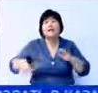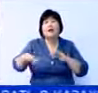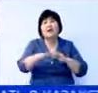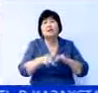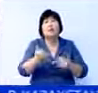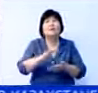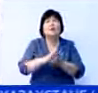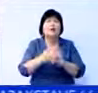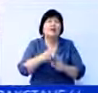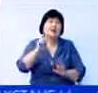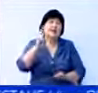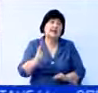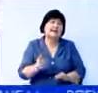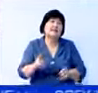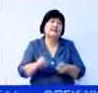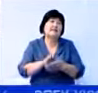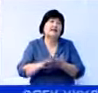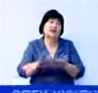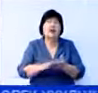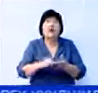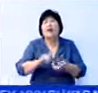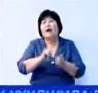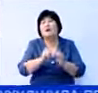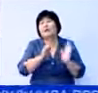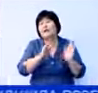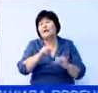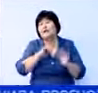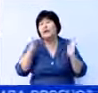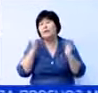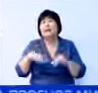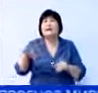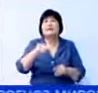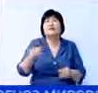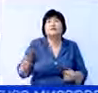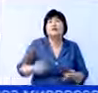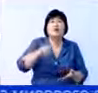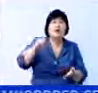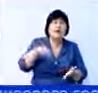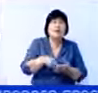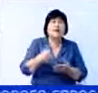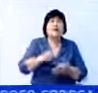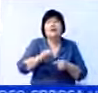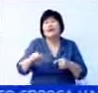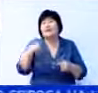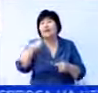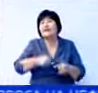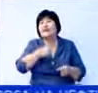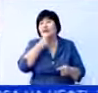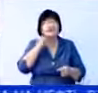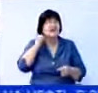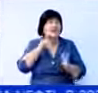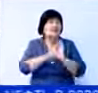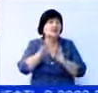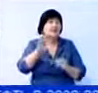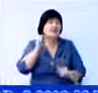при условии социального дистанцирования. Отменен режим самоизоляции для всех жителей города, за исключением лиц старше 65